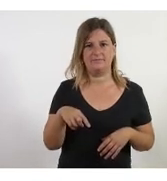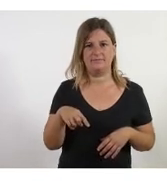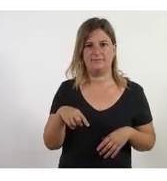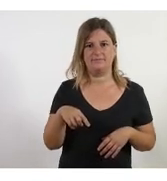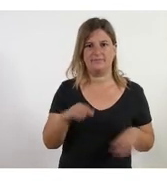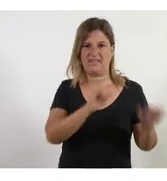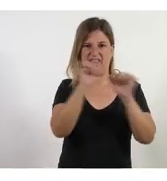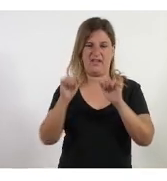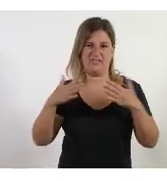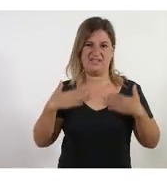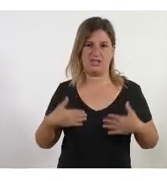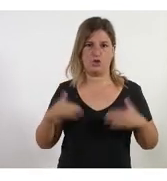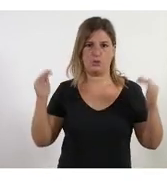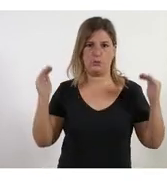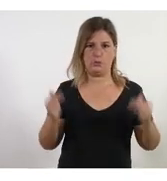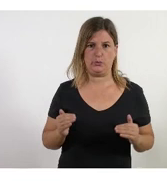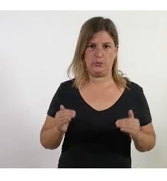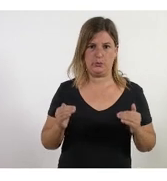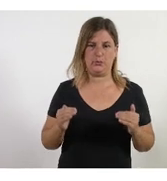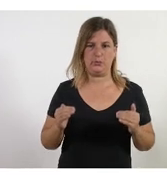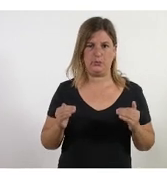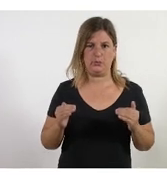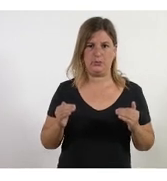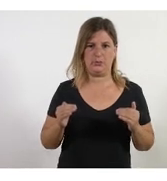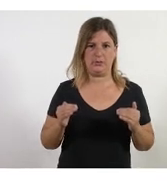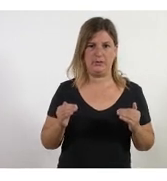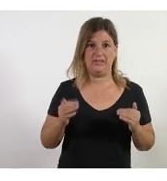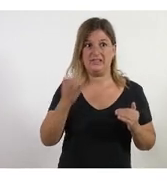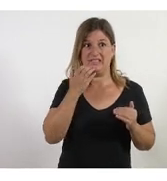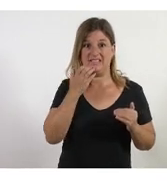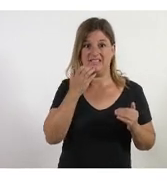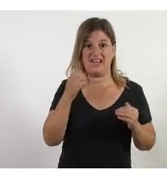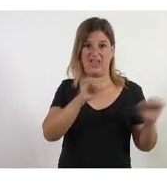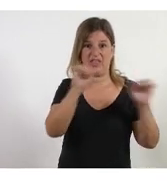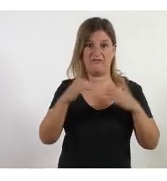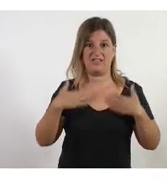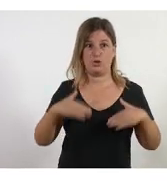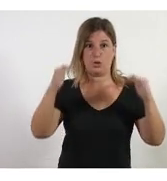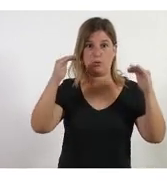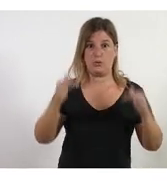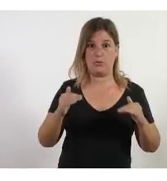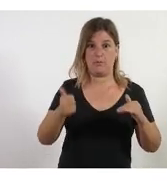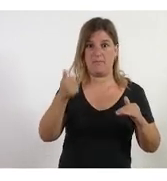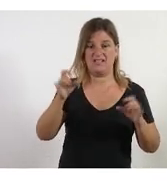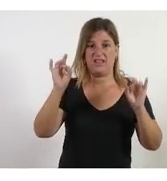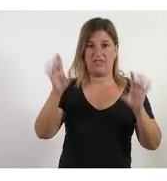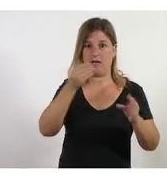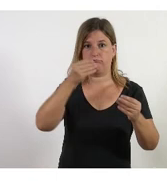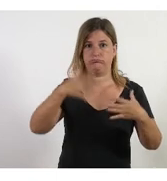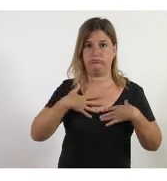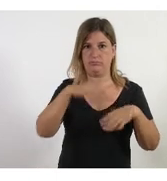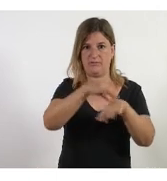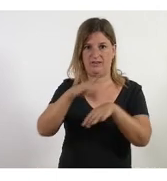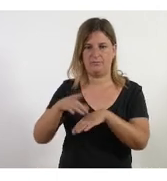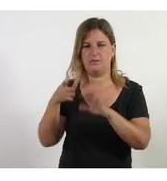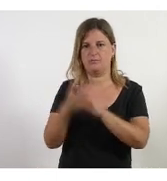de defenses. Quan baixem el nivell de defenses, som més vulnerables a les malalties, per exemple. Per tant, és moment de cuidar-se, molta vitamina